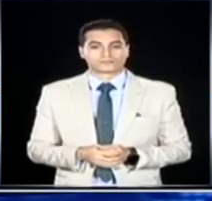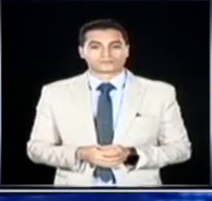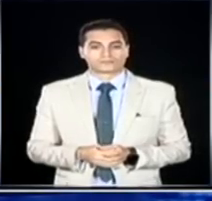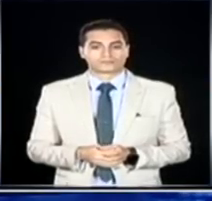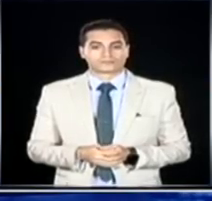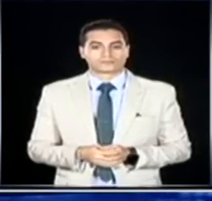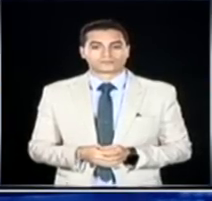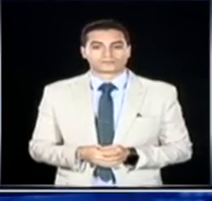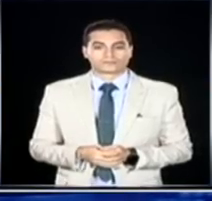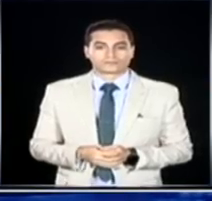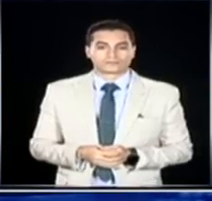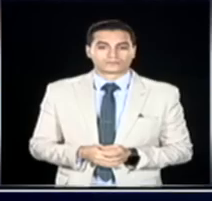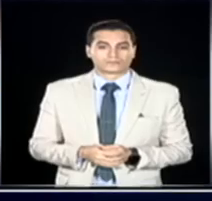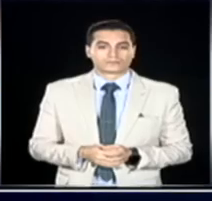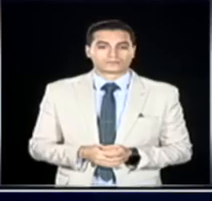اجابتك